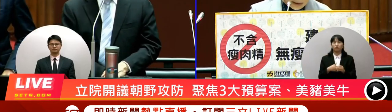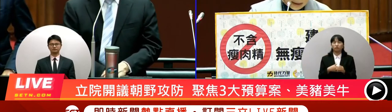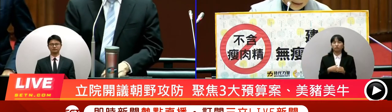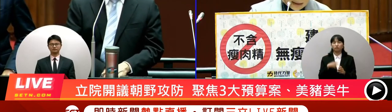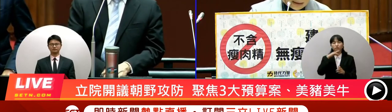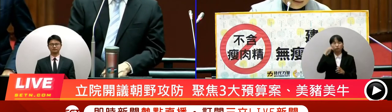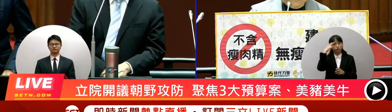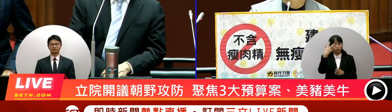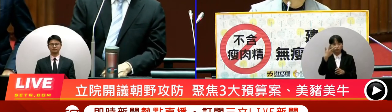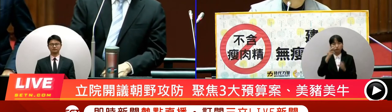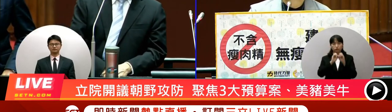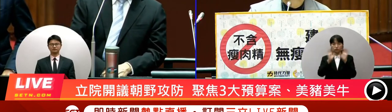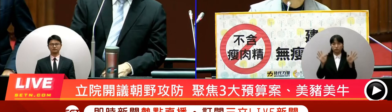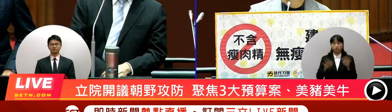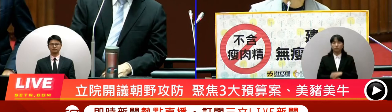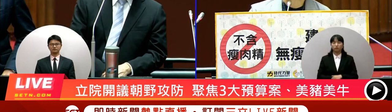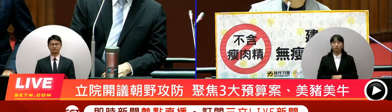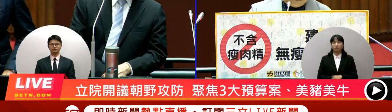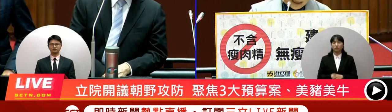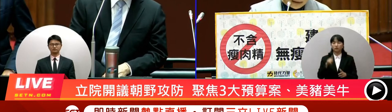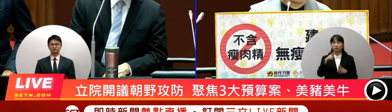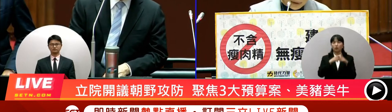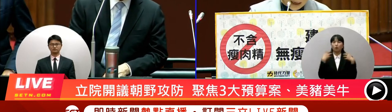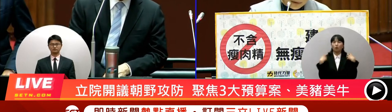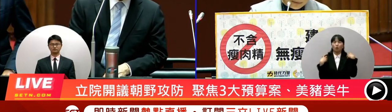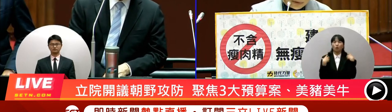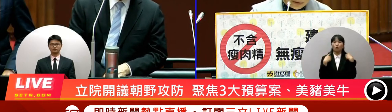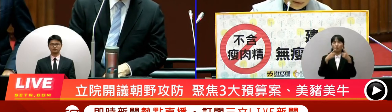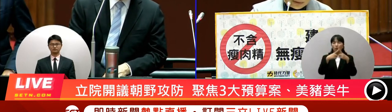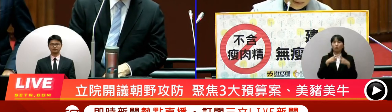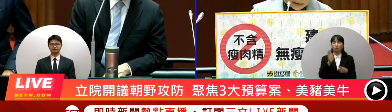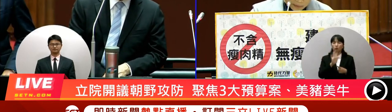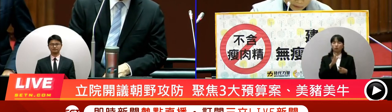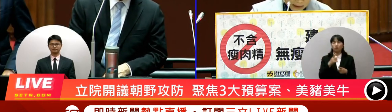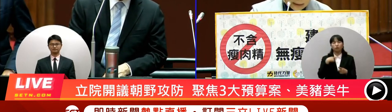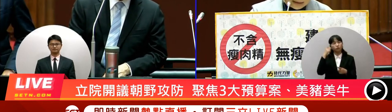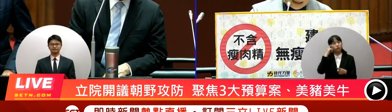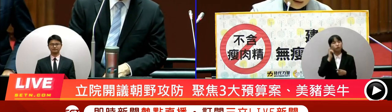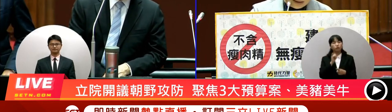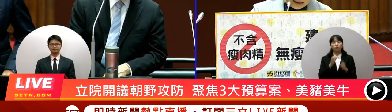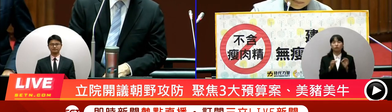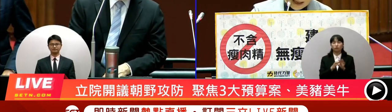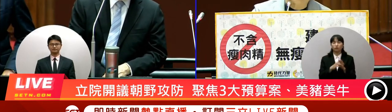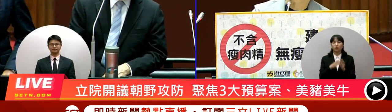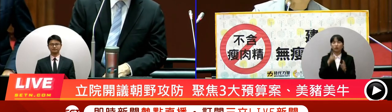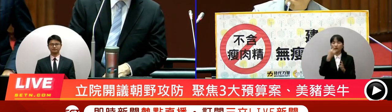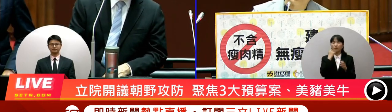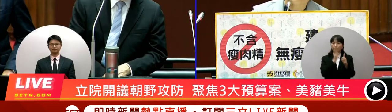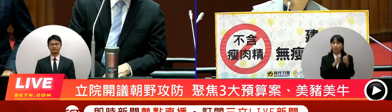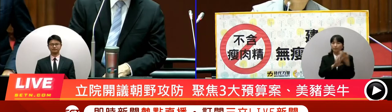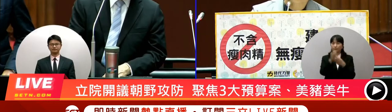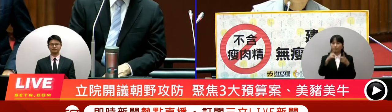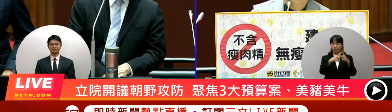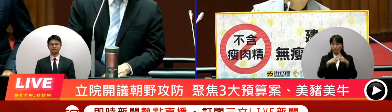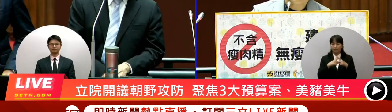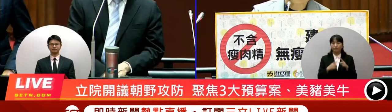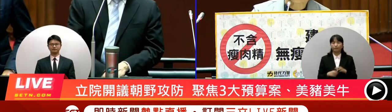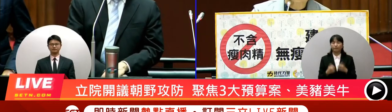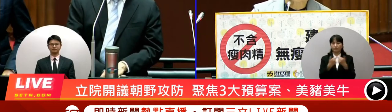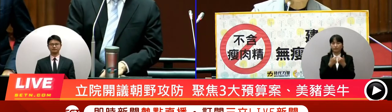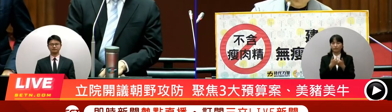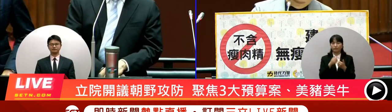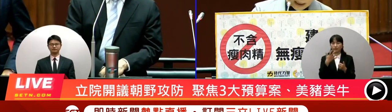七天，但是你公务繁忙你不来，我们觉得是没什么关系啦哈，你可以派人来啊，派